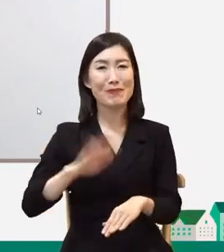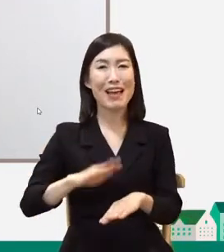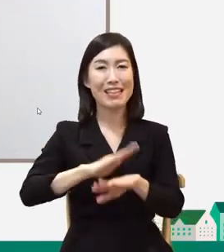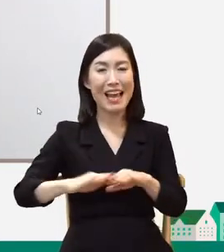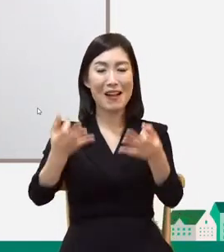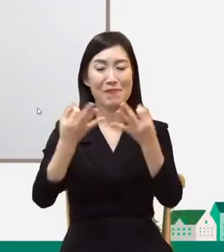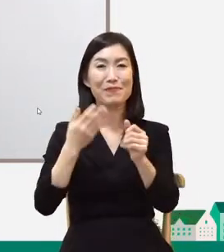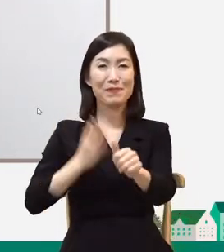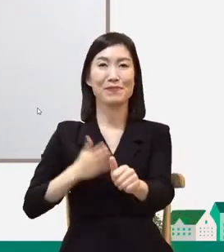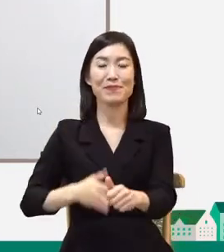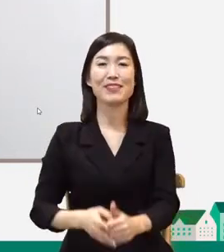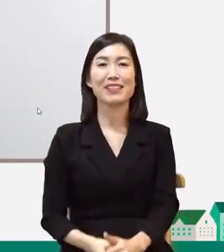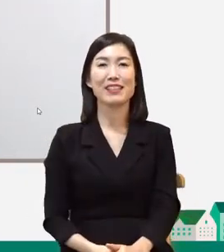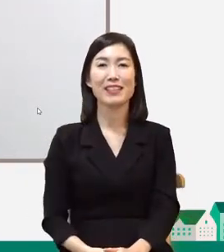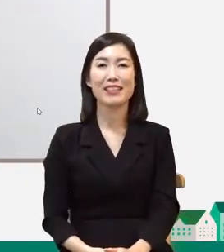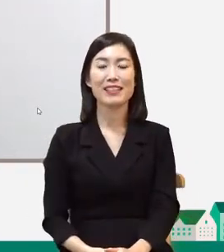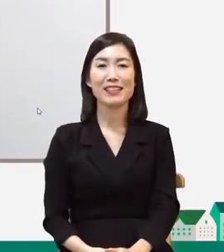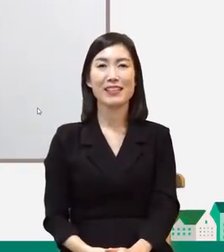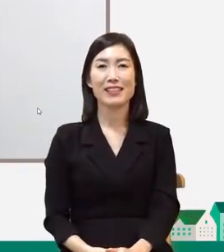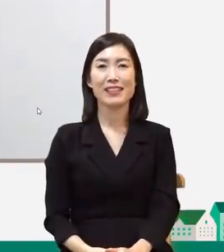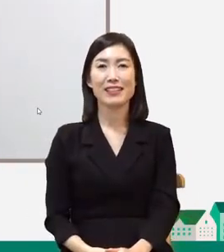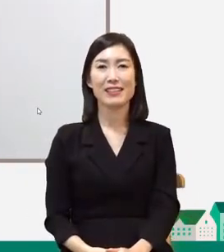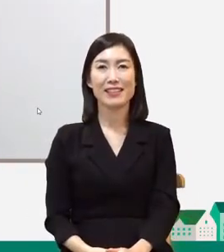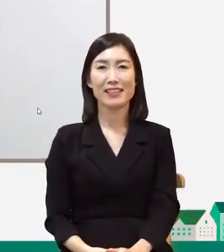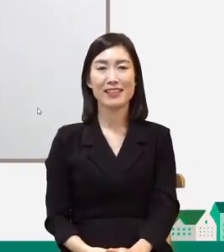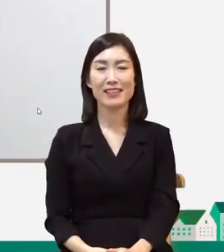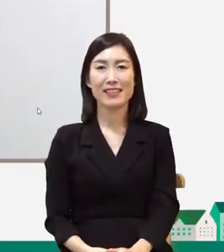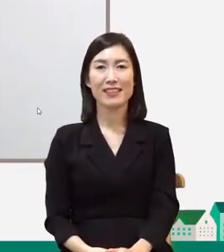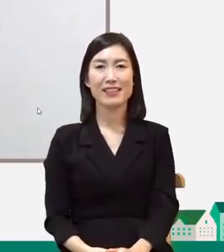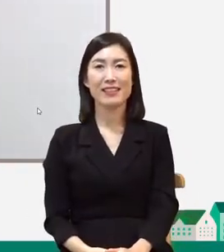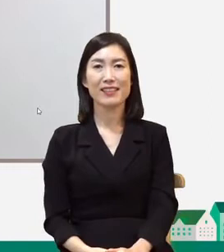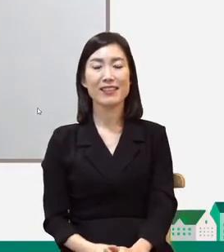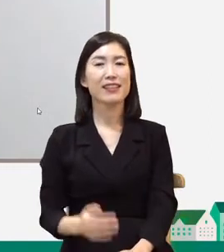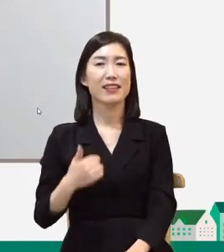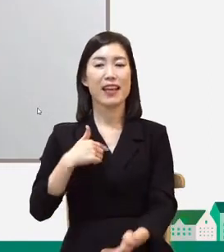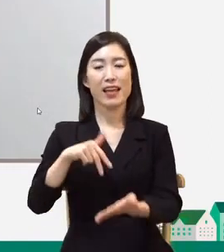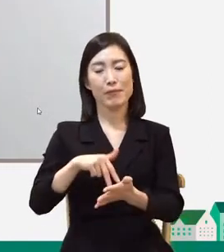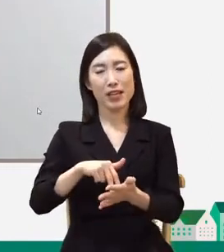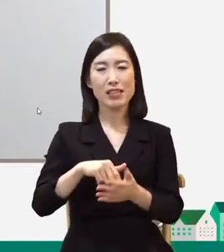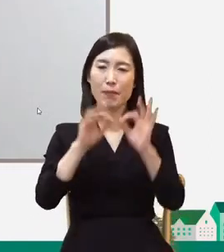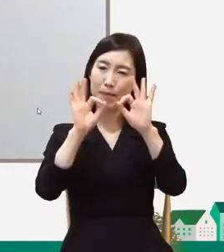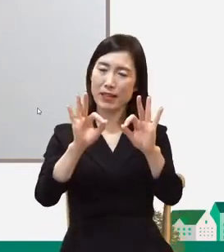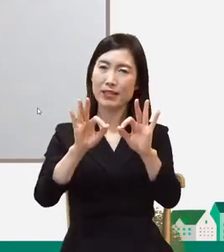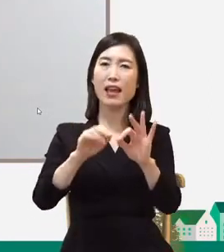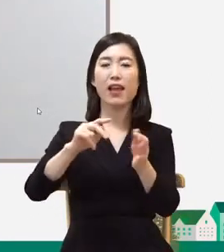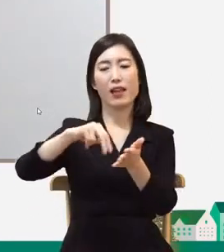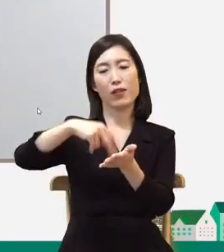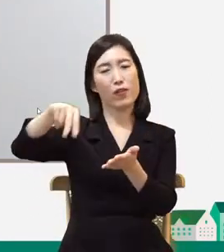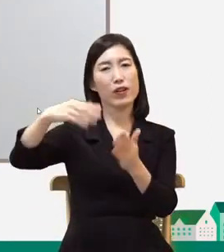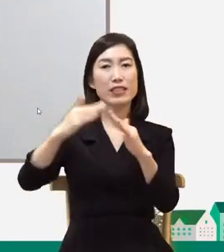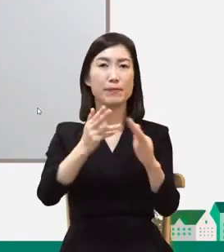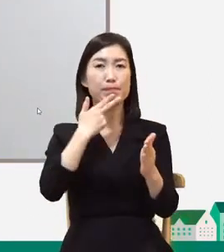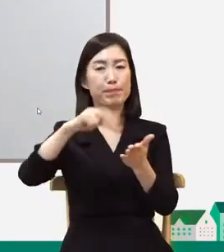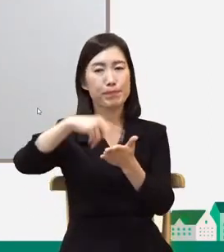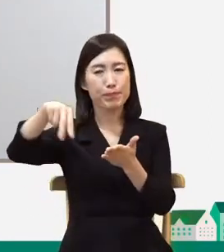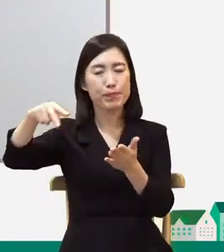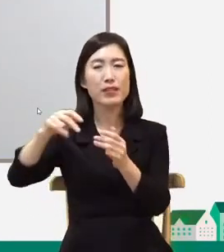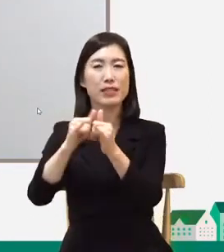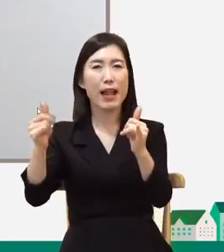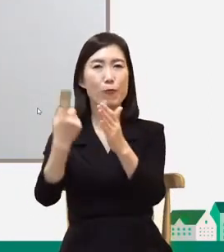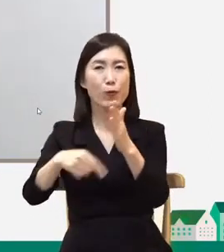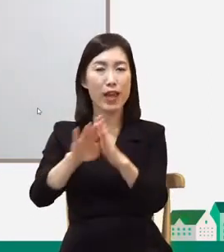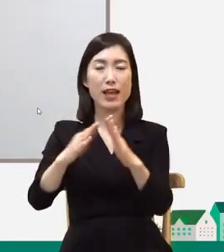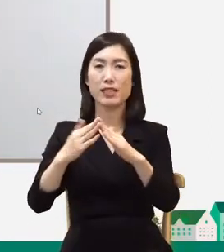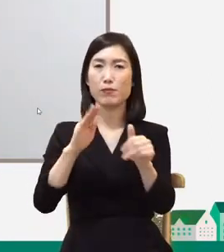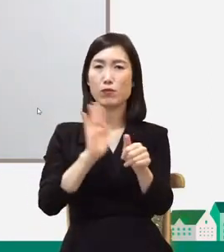좋겠습니다. 제가 느끼고 있는 노숙인 영역에서 지원주택이란 저에게도